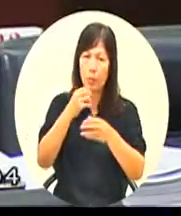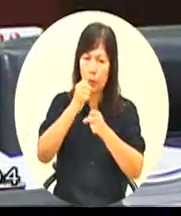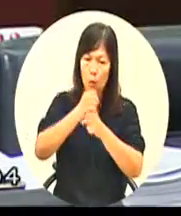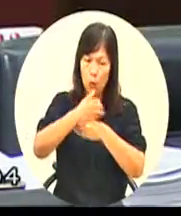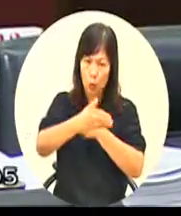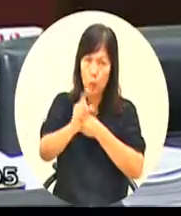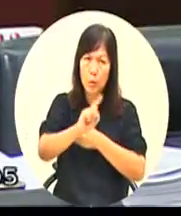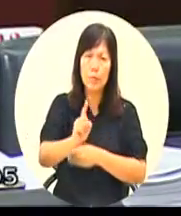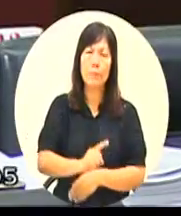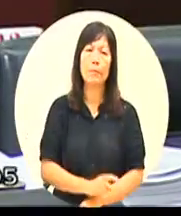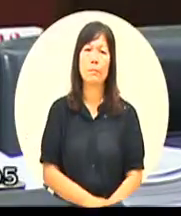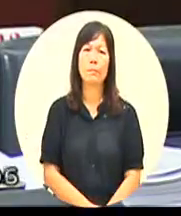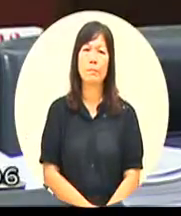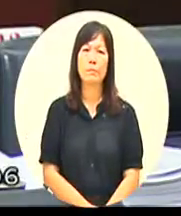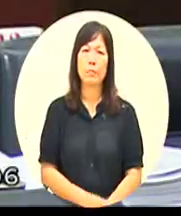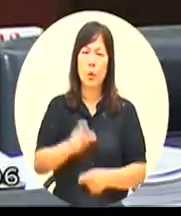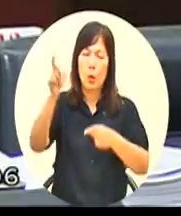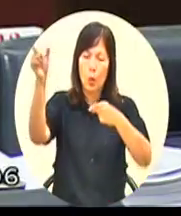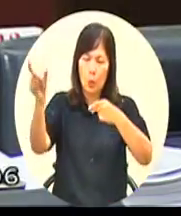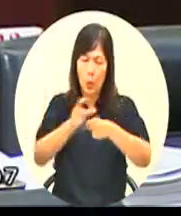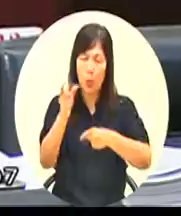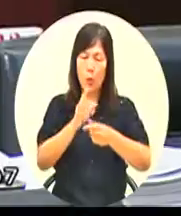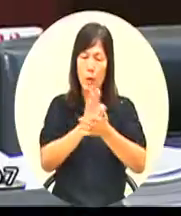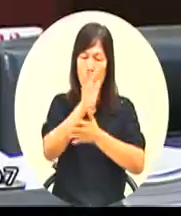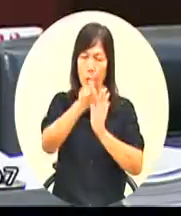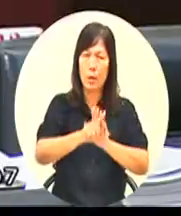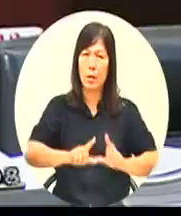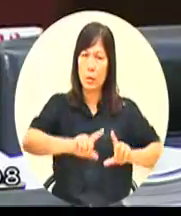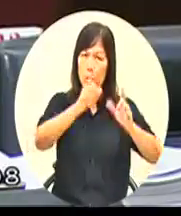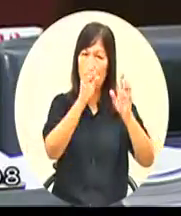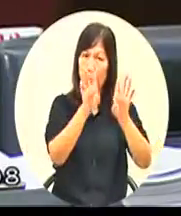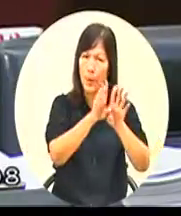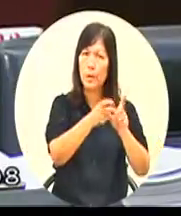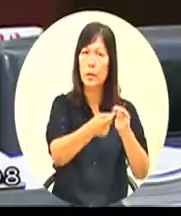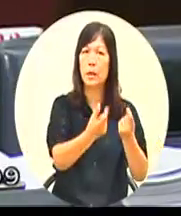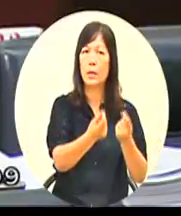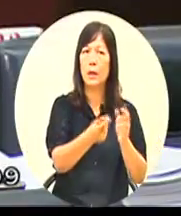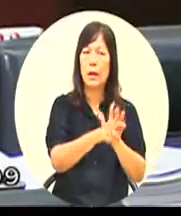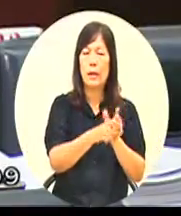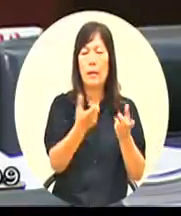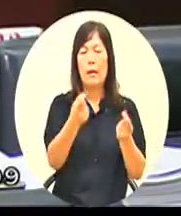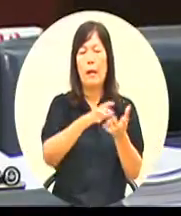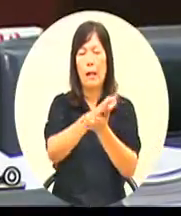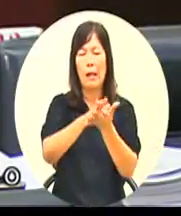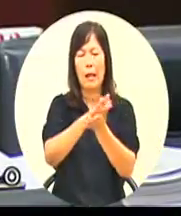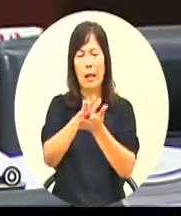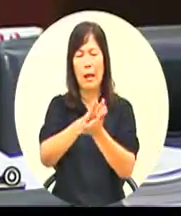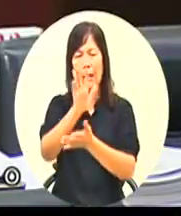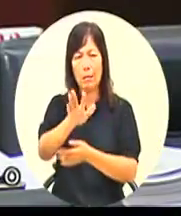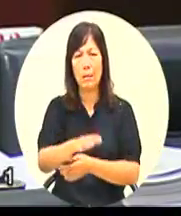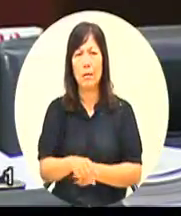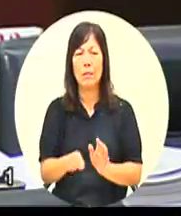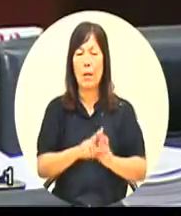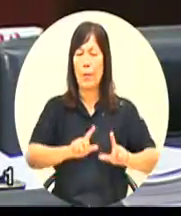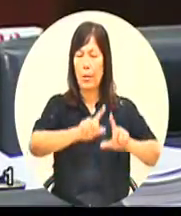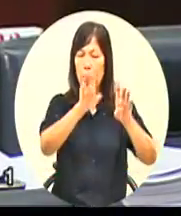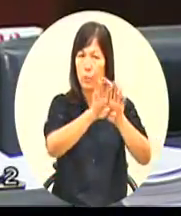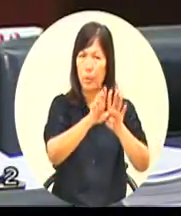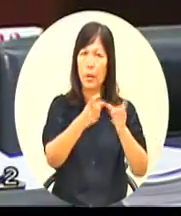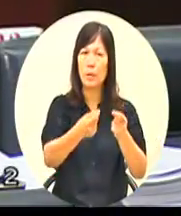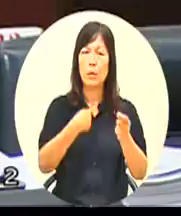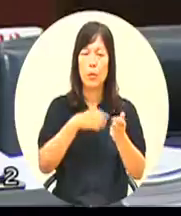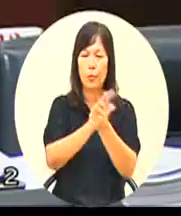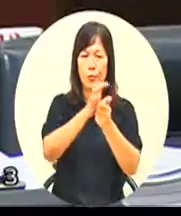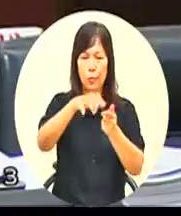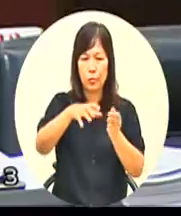哈。那风灾后的东门同样的也是惨不忍睹，整个我们的东门哈就在我服务处